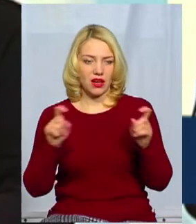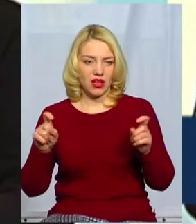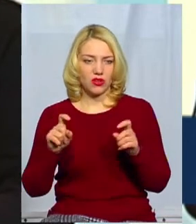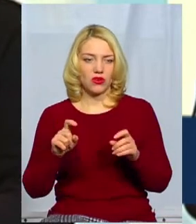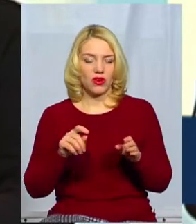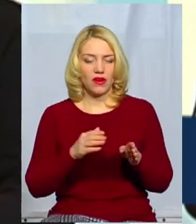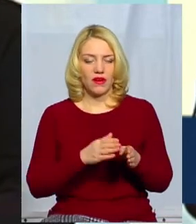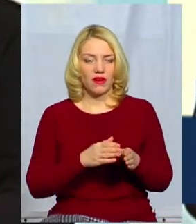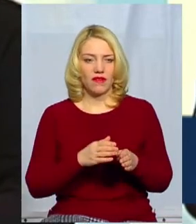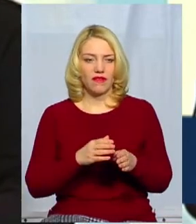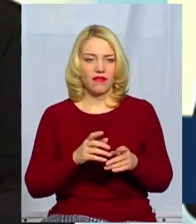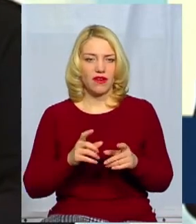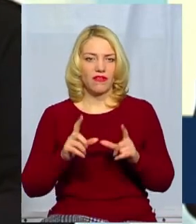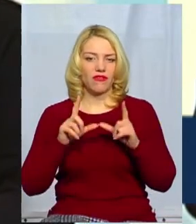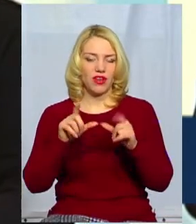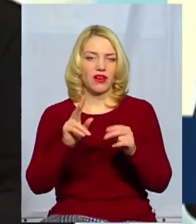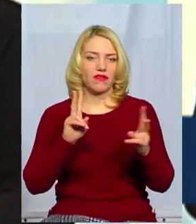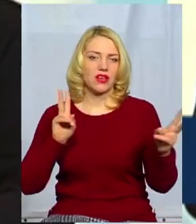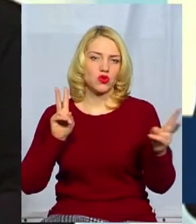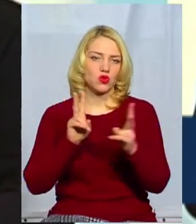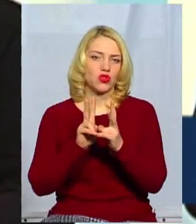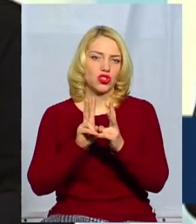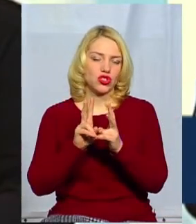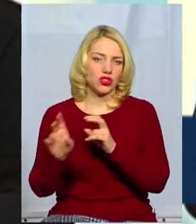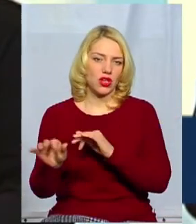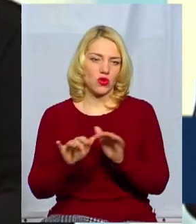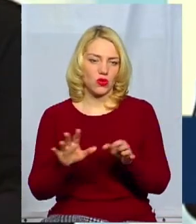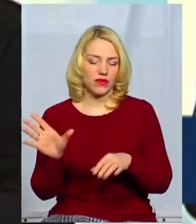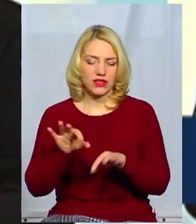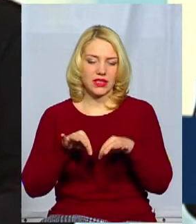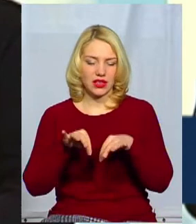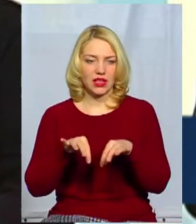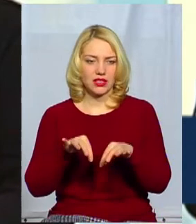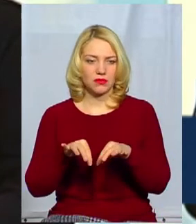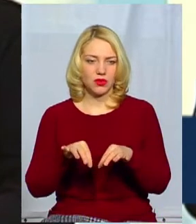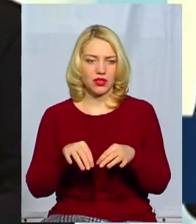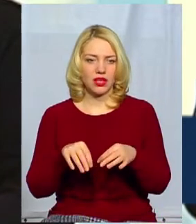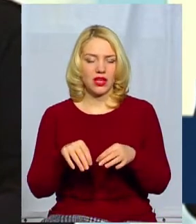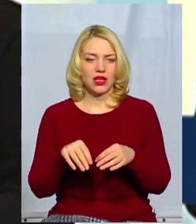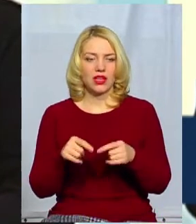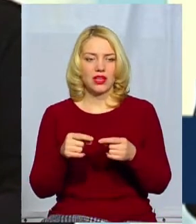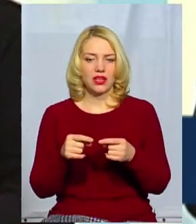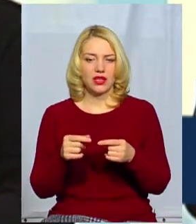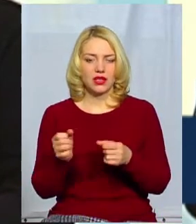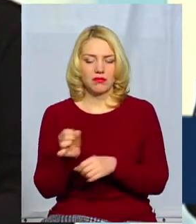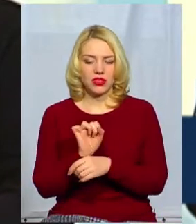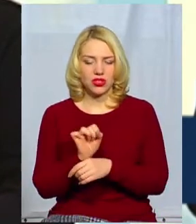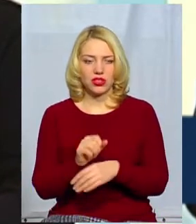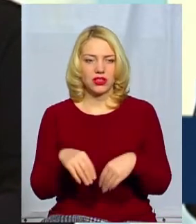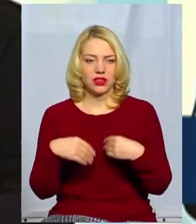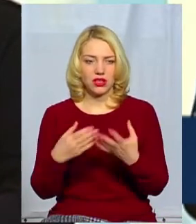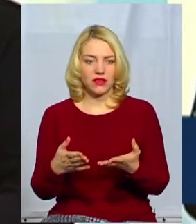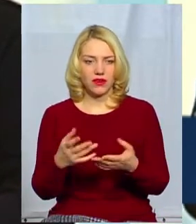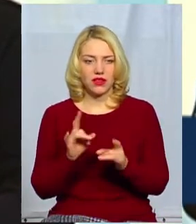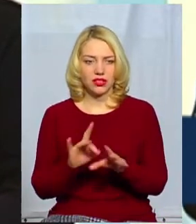правил дорожнього руху, виїхав на смугу зустрічного руху. Всі транспортні засоби надавали, якби зі слів з